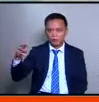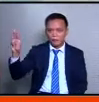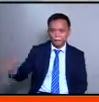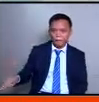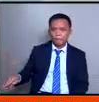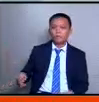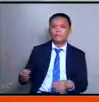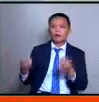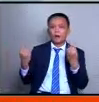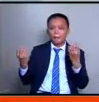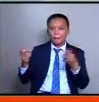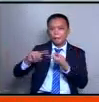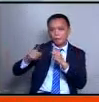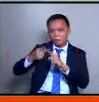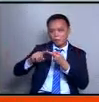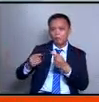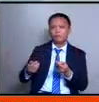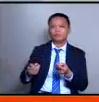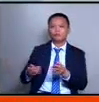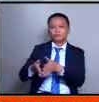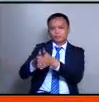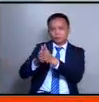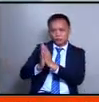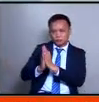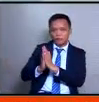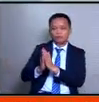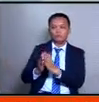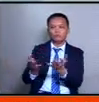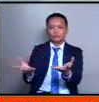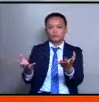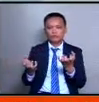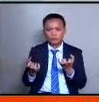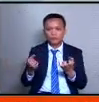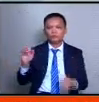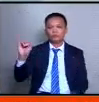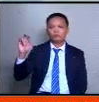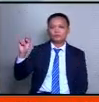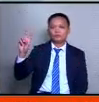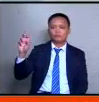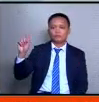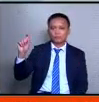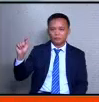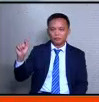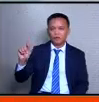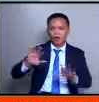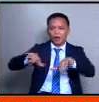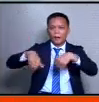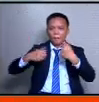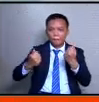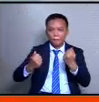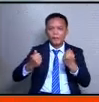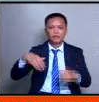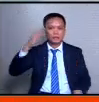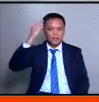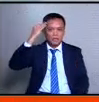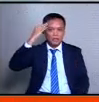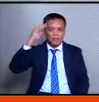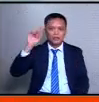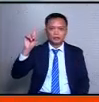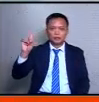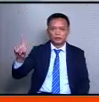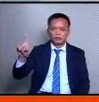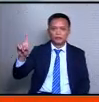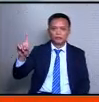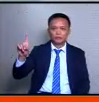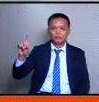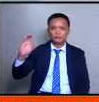mga balikbayan, gusto mag-invest sa Pilipinas, bumili ng condominium unit. Paano nila malaman daw na yung isang high-rise